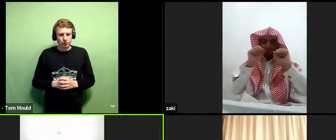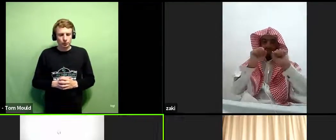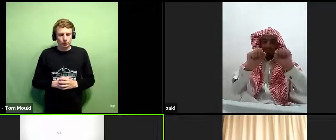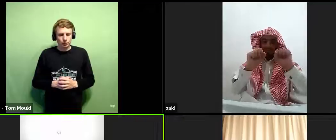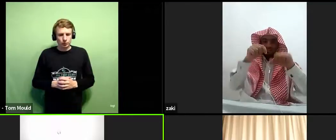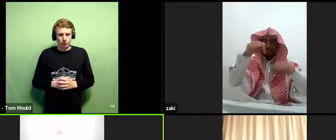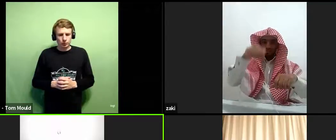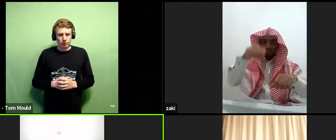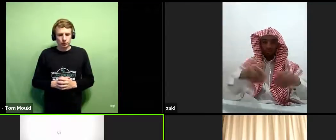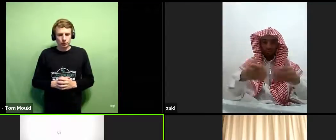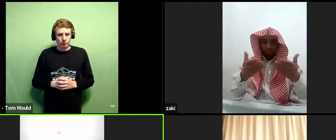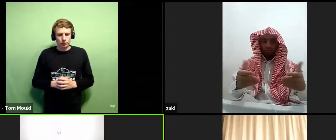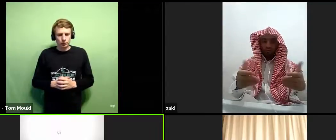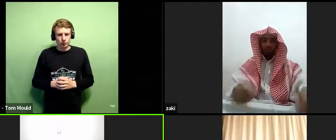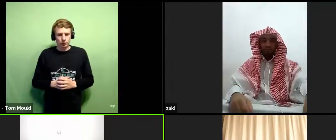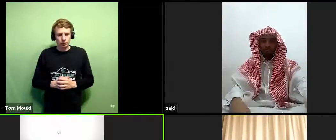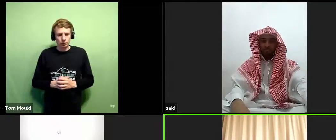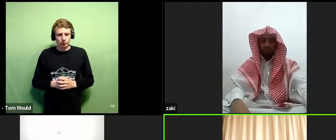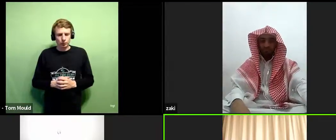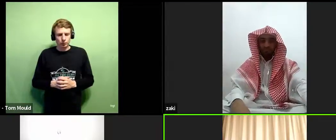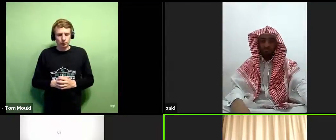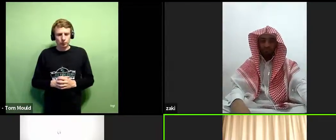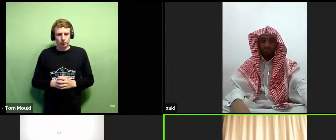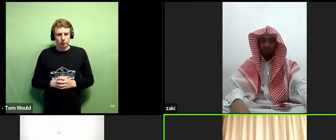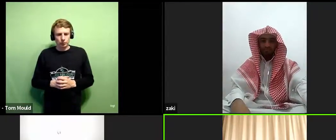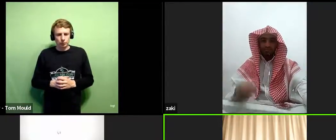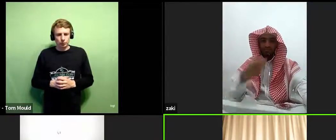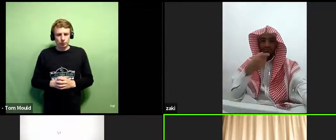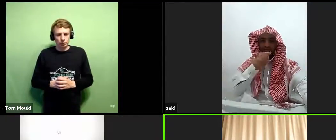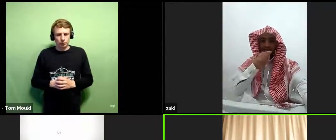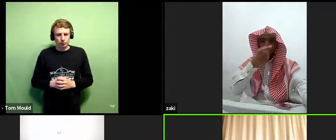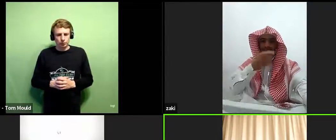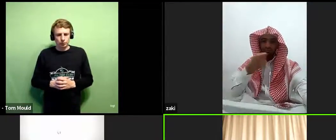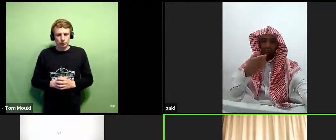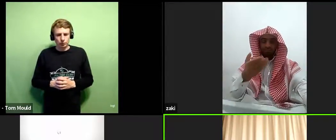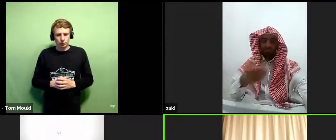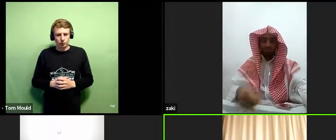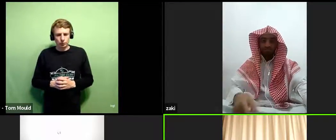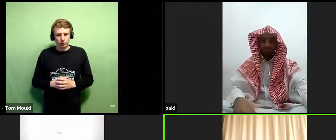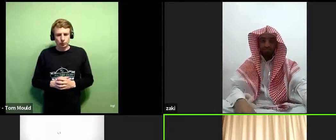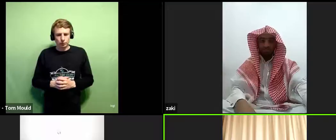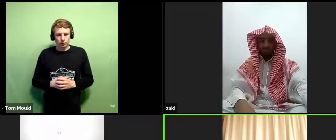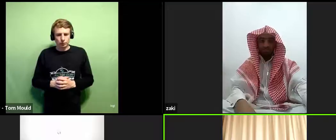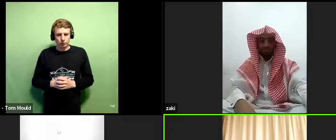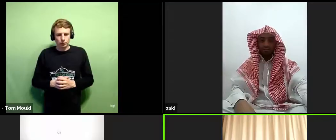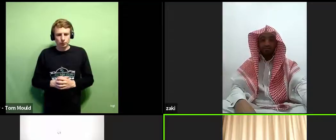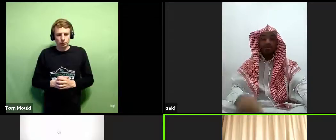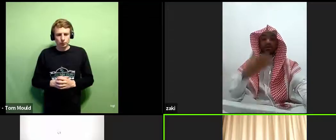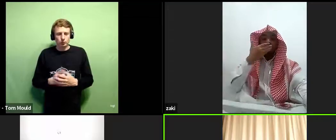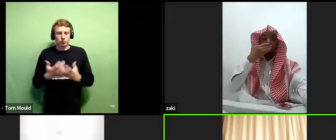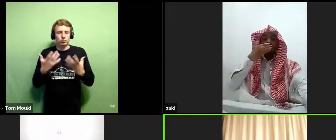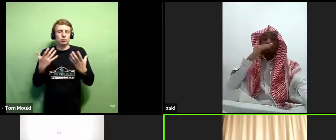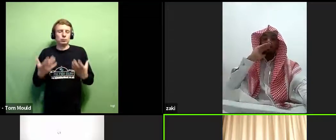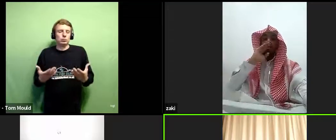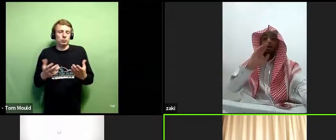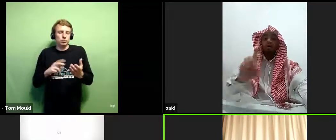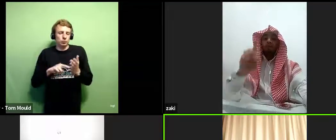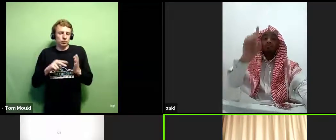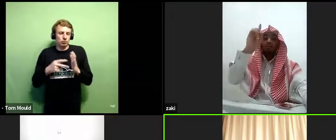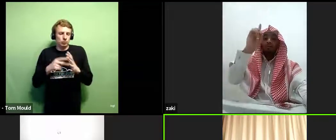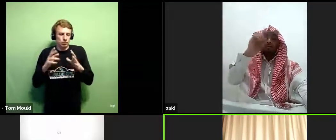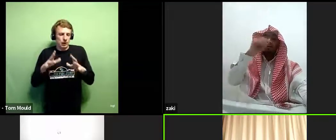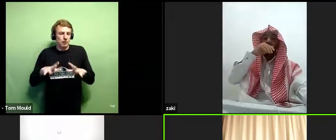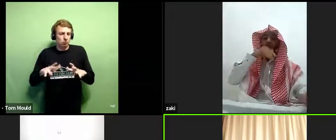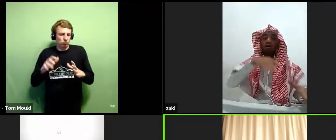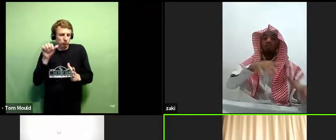Ask permission from our brother Zakaria to begin the درس of today. الحمد لله والصلاة والسلام على رسول الله